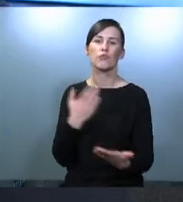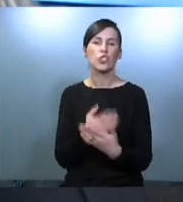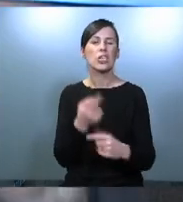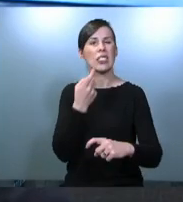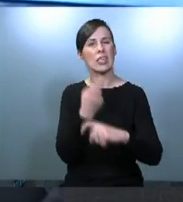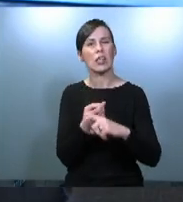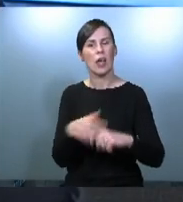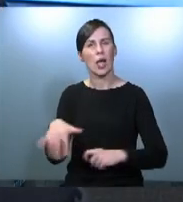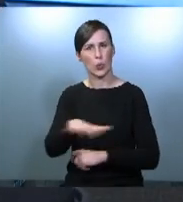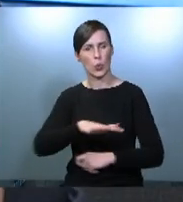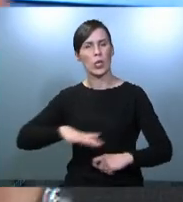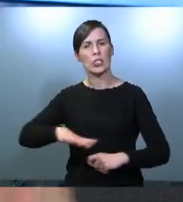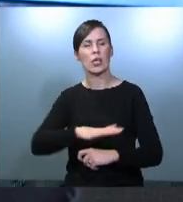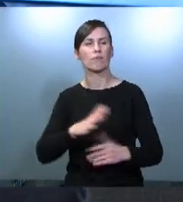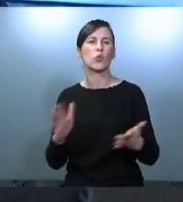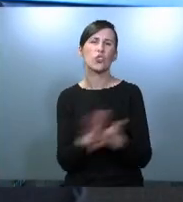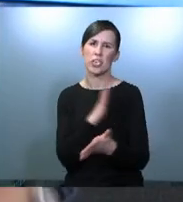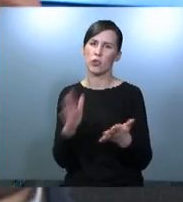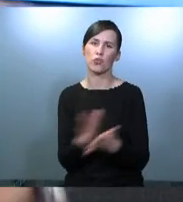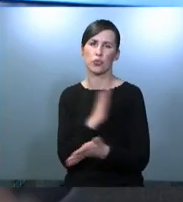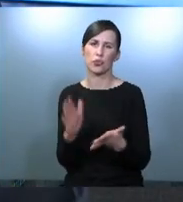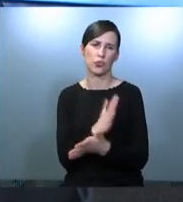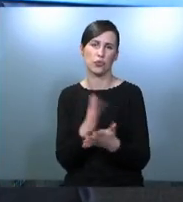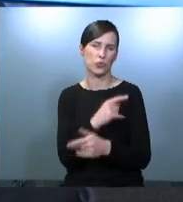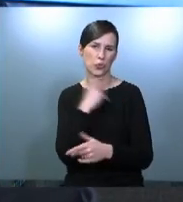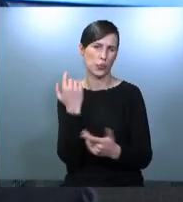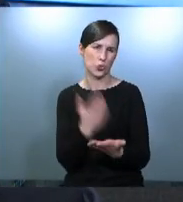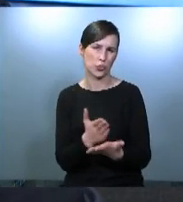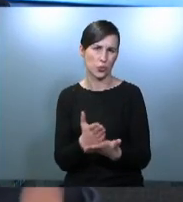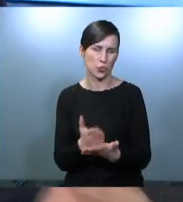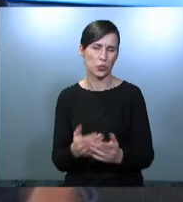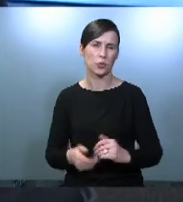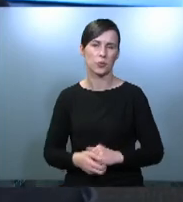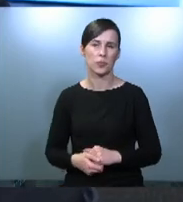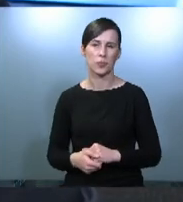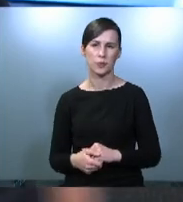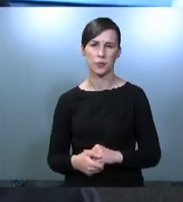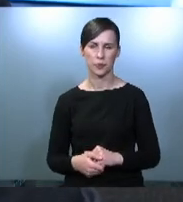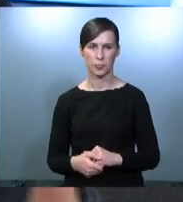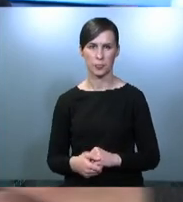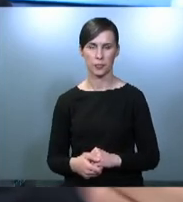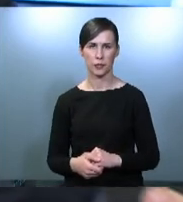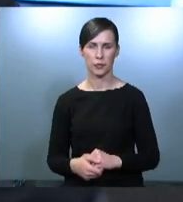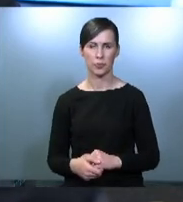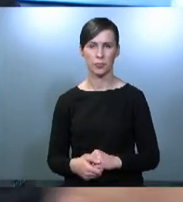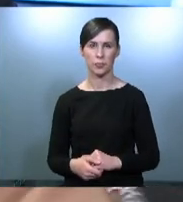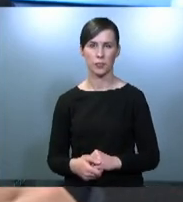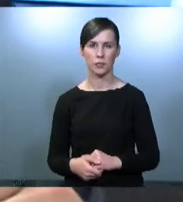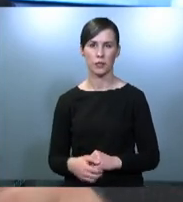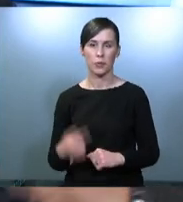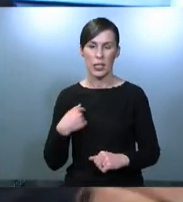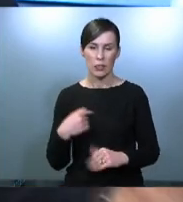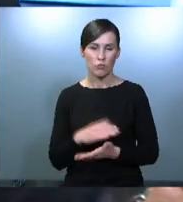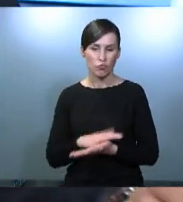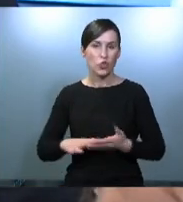Lifosos gamykla, tiek ir kitos gamyklos, reiškia, yra galbūt ribinės tos ribos užterštume. Bet mes, kaip ir